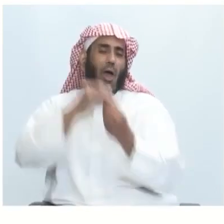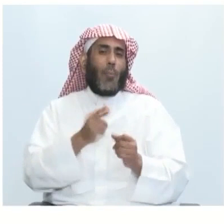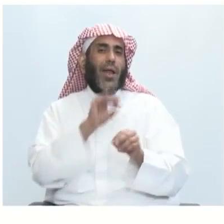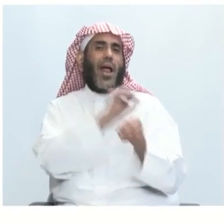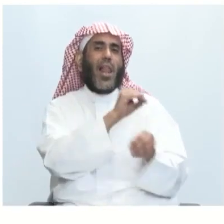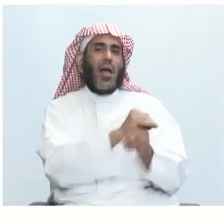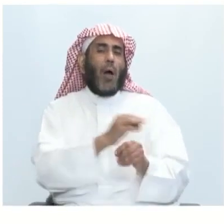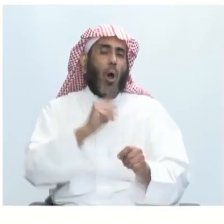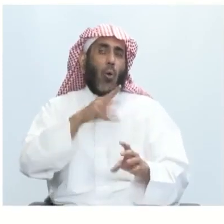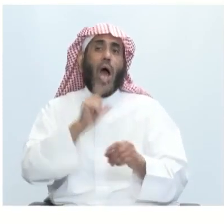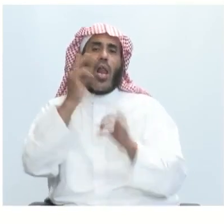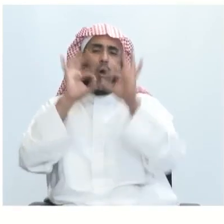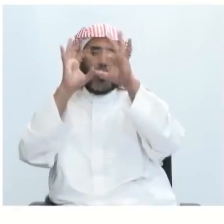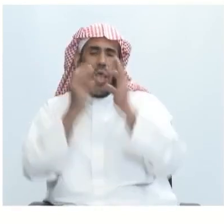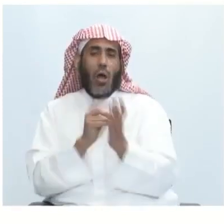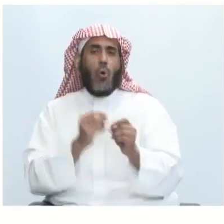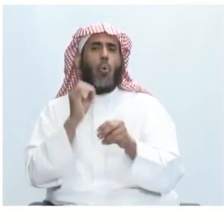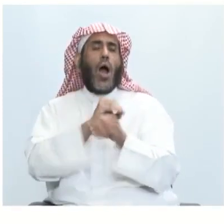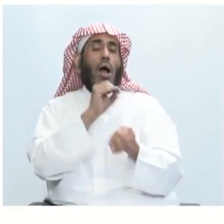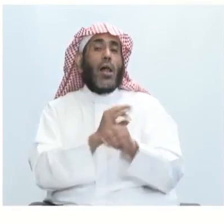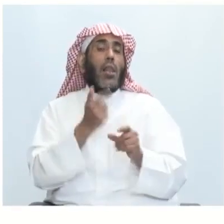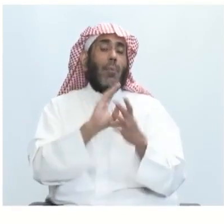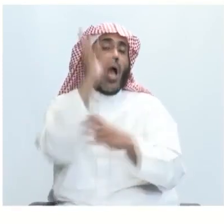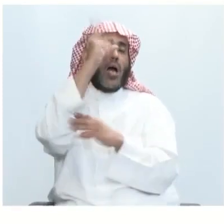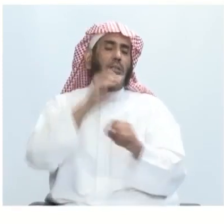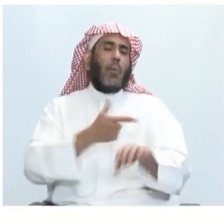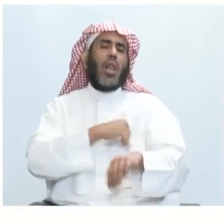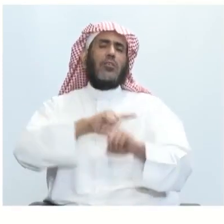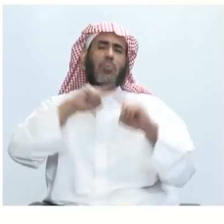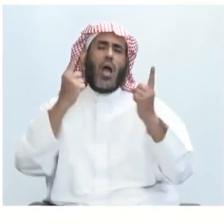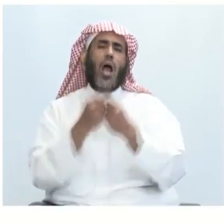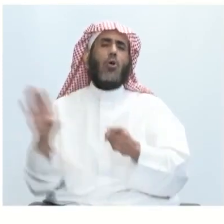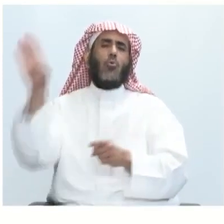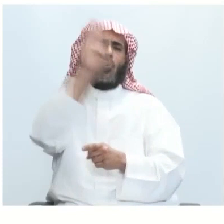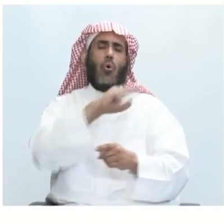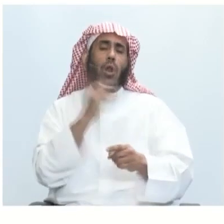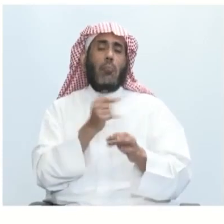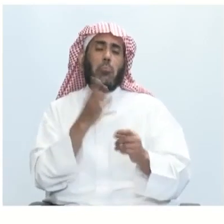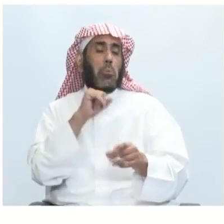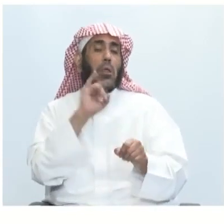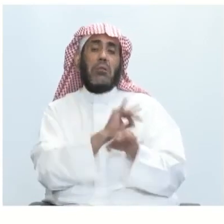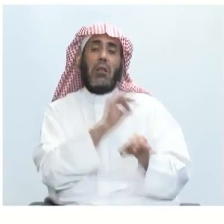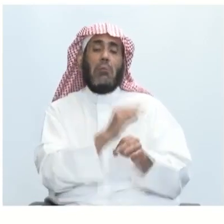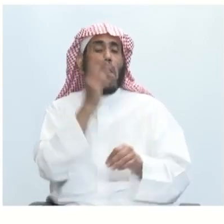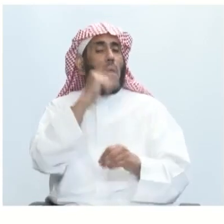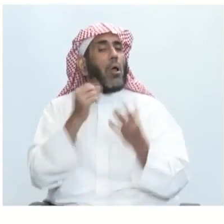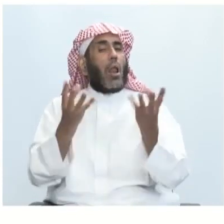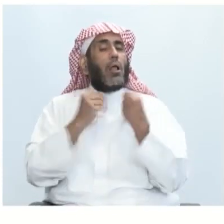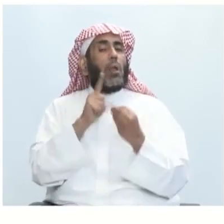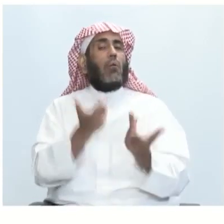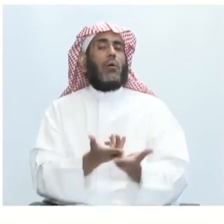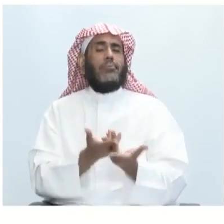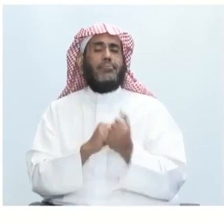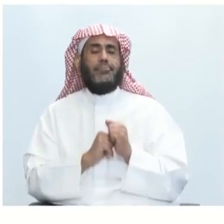علمه اللغه قال تعالى وعلم ادم الاسماء كلها لانه بدون هذا التعليم لا يمكن ان يكتسب